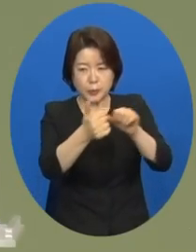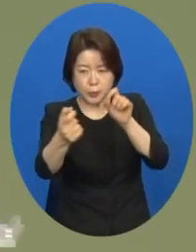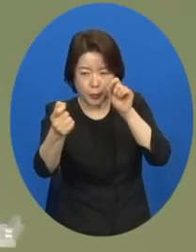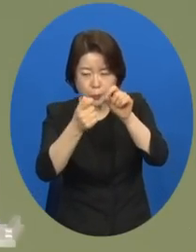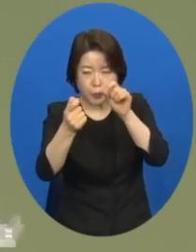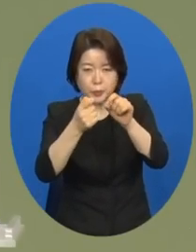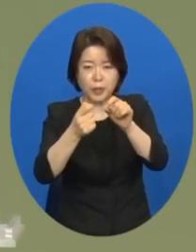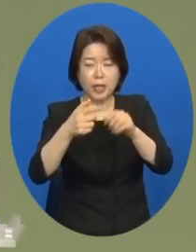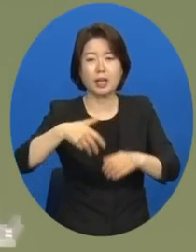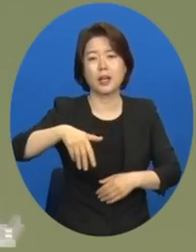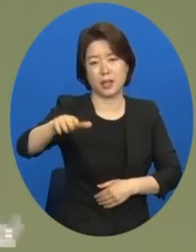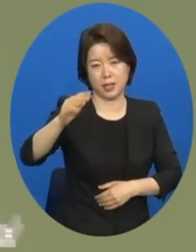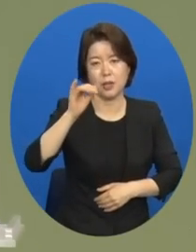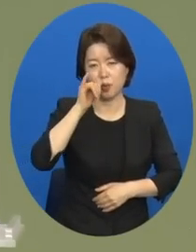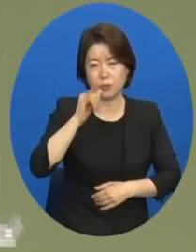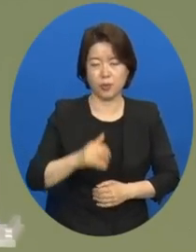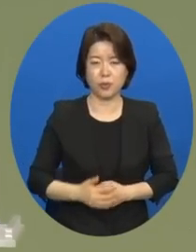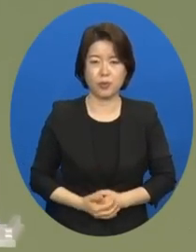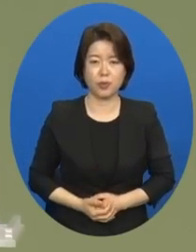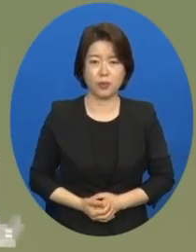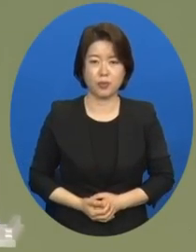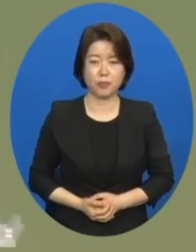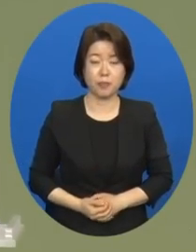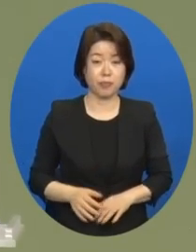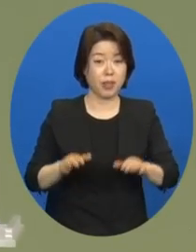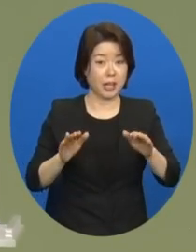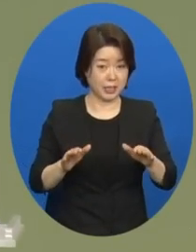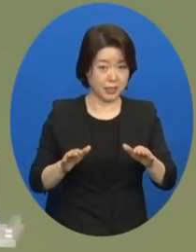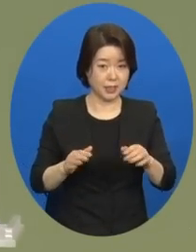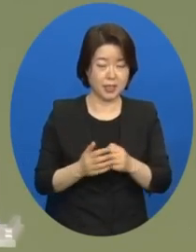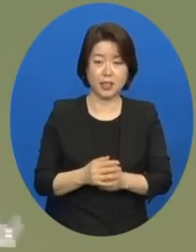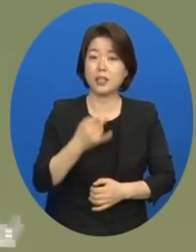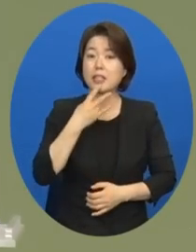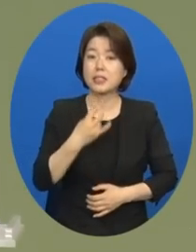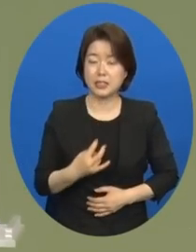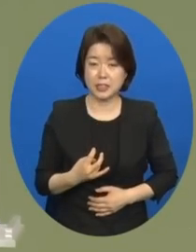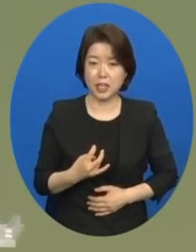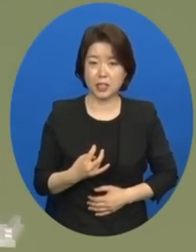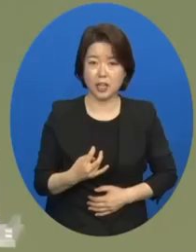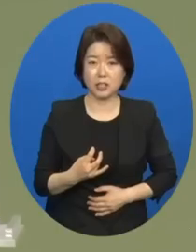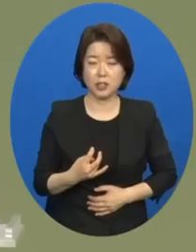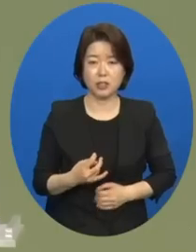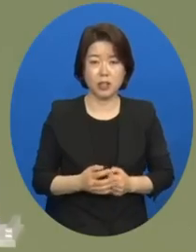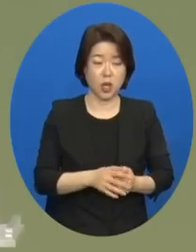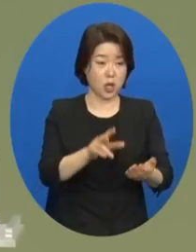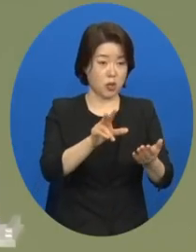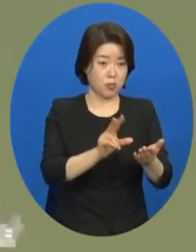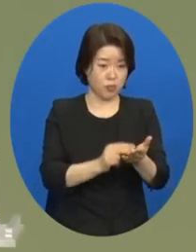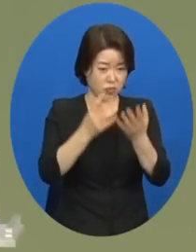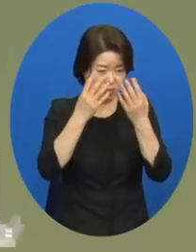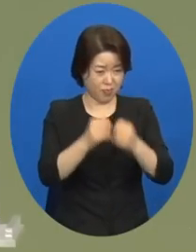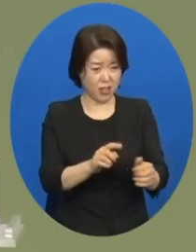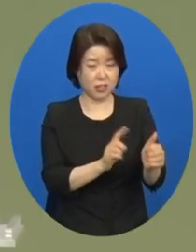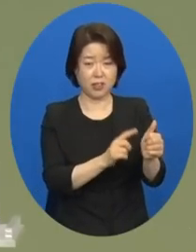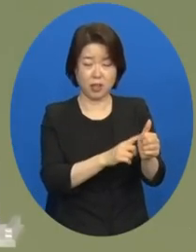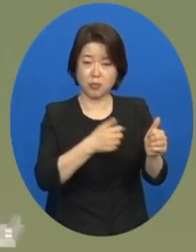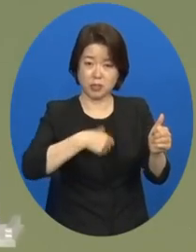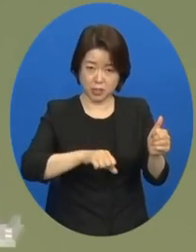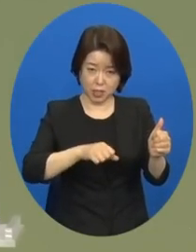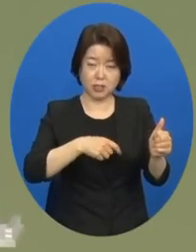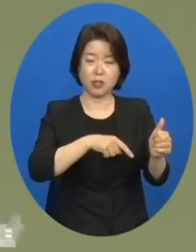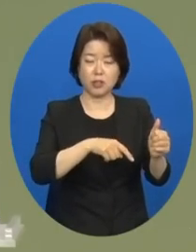가는 건데 이제 사라는 문제 많은 남편과 자녀를